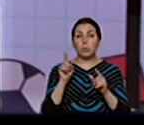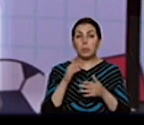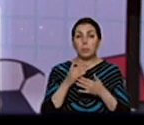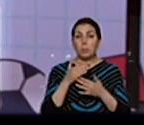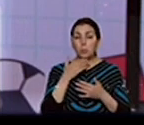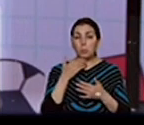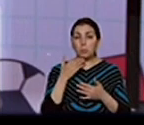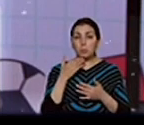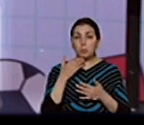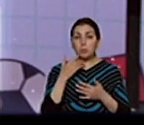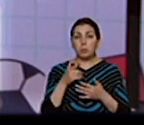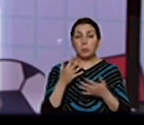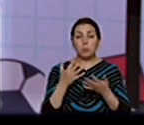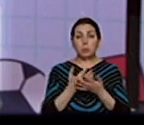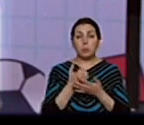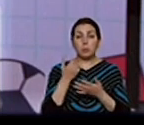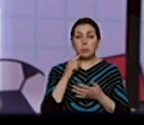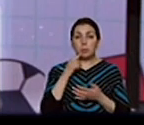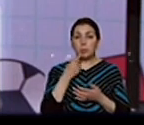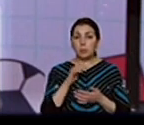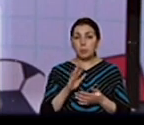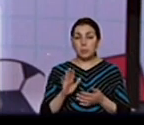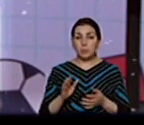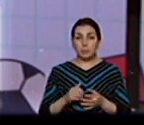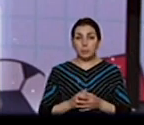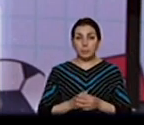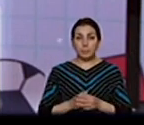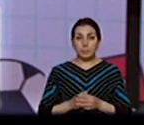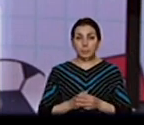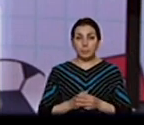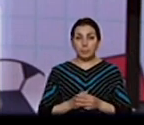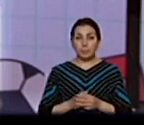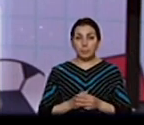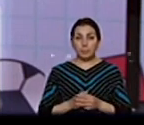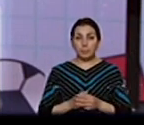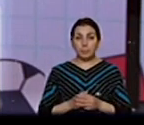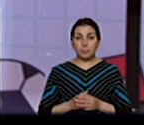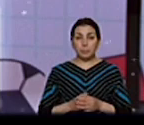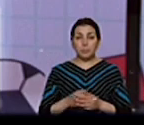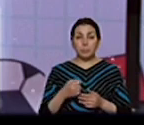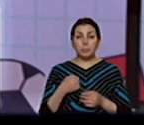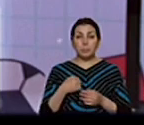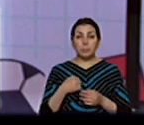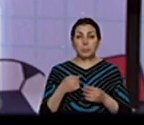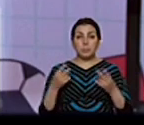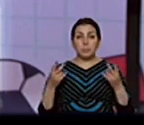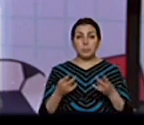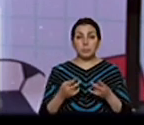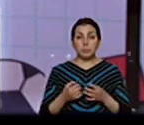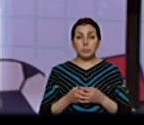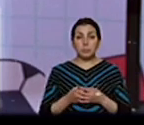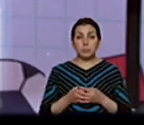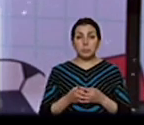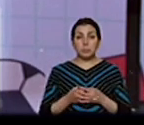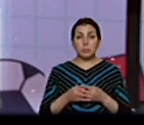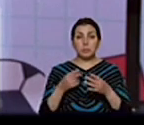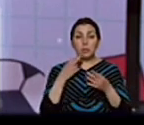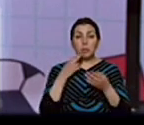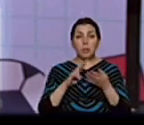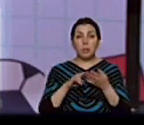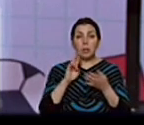topish mushkul emas. Va bizlarga yana yopishtirgich